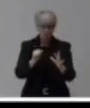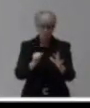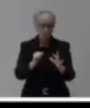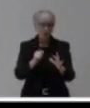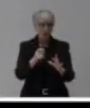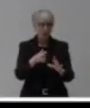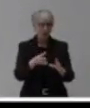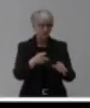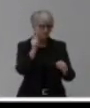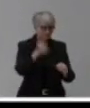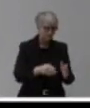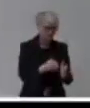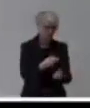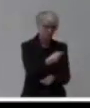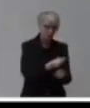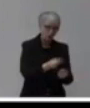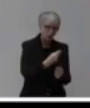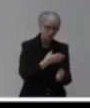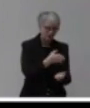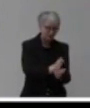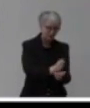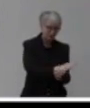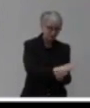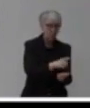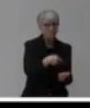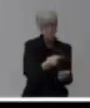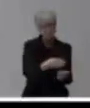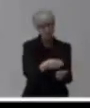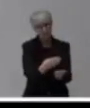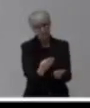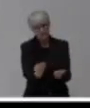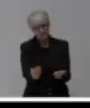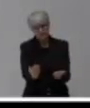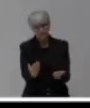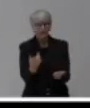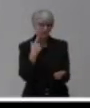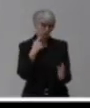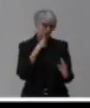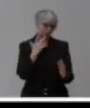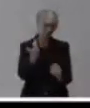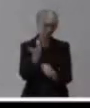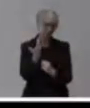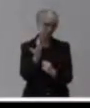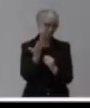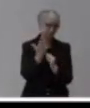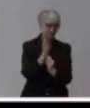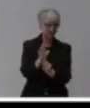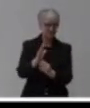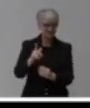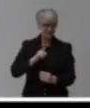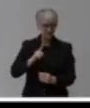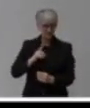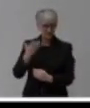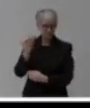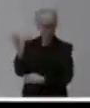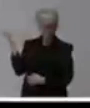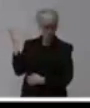prima parte della presentazione, poi adesso il compito, l'onere di presentare la nostra, però appunto mi sembra